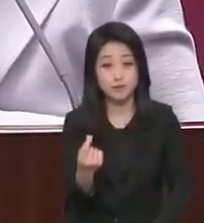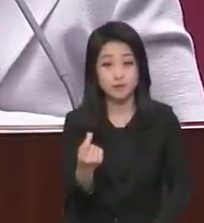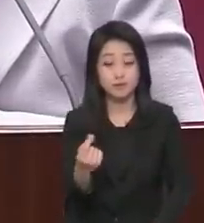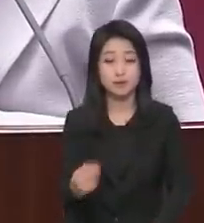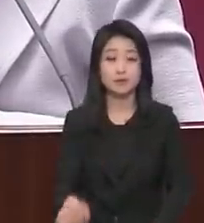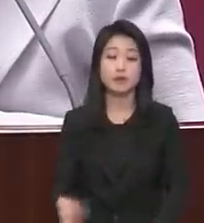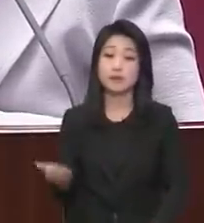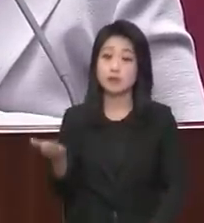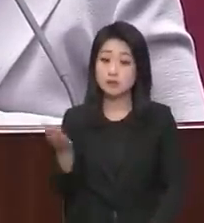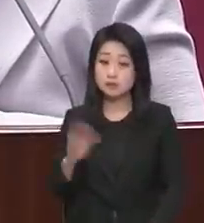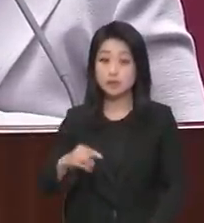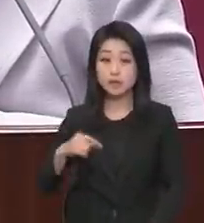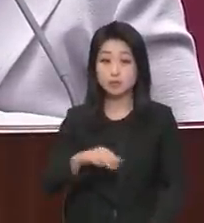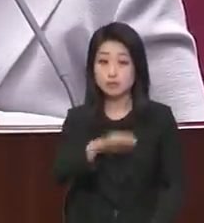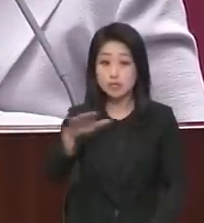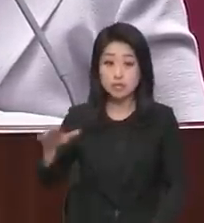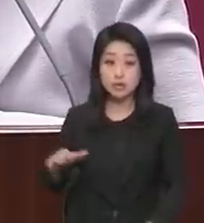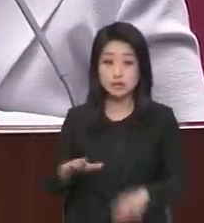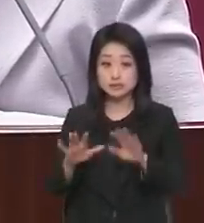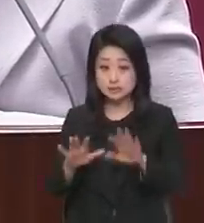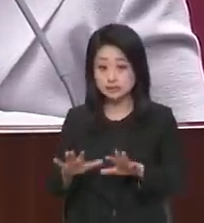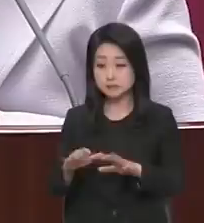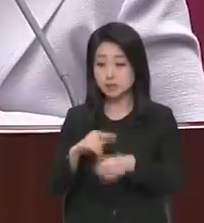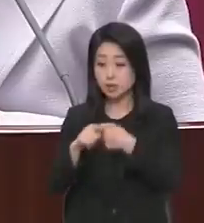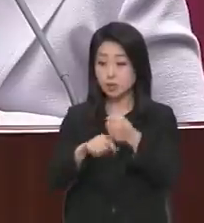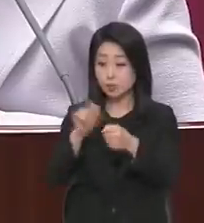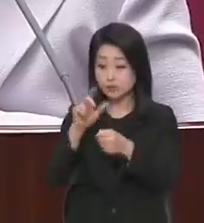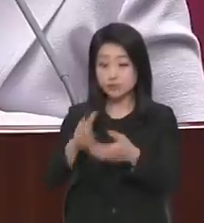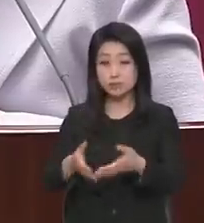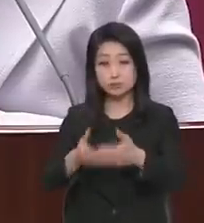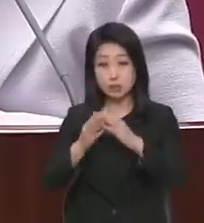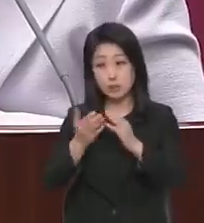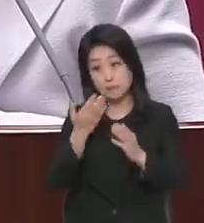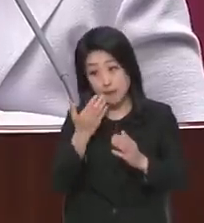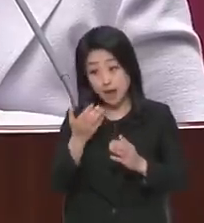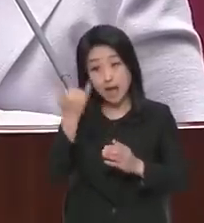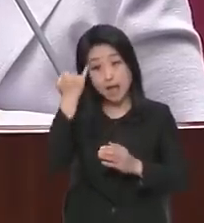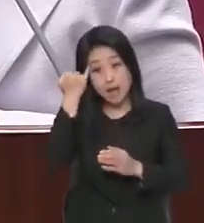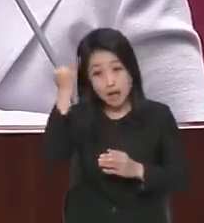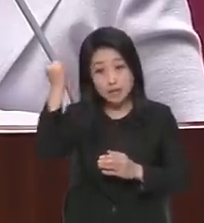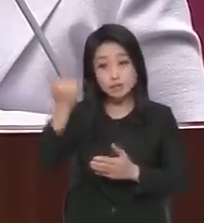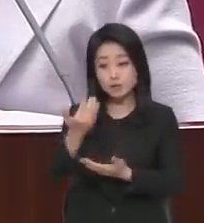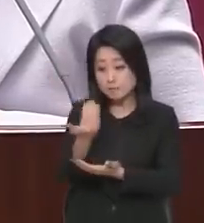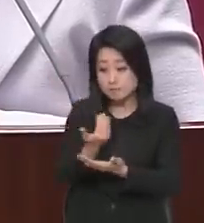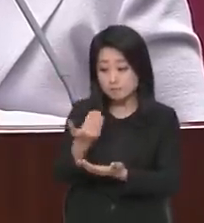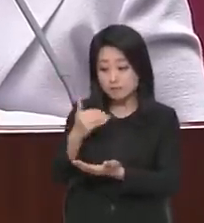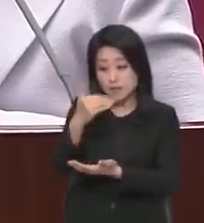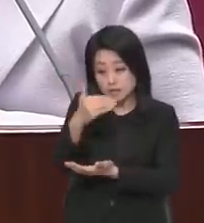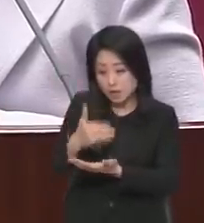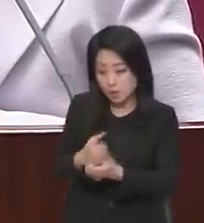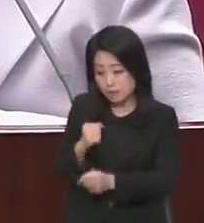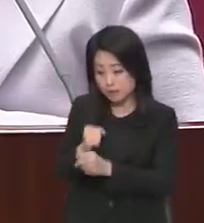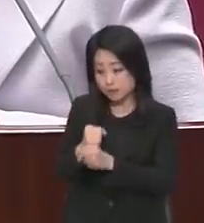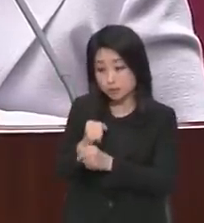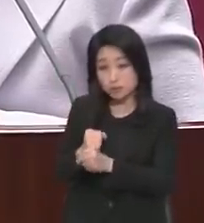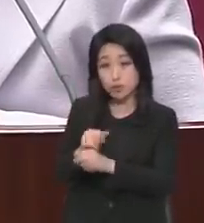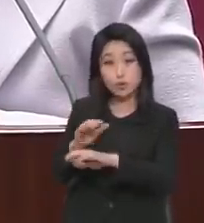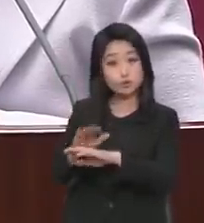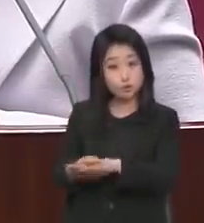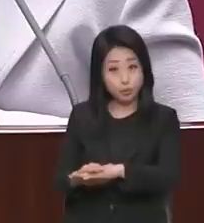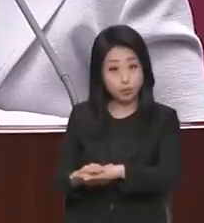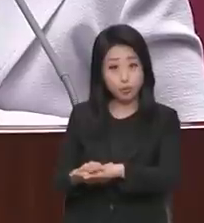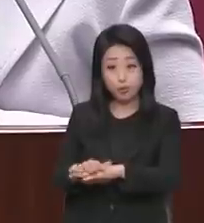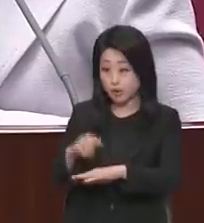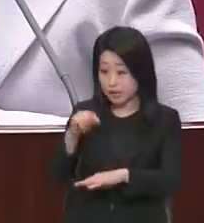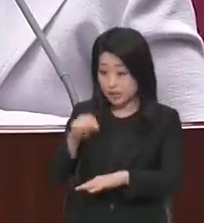네, 그런 조치를 한 공직자나 기관에 대해서 문제 제기를 하고 마치 이것이 무슨